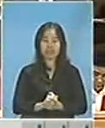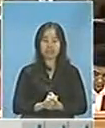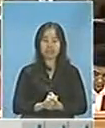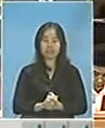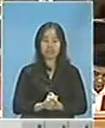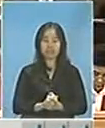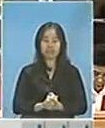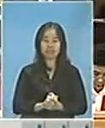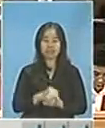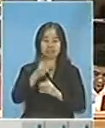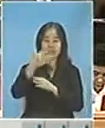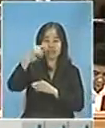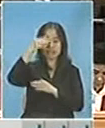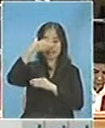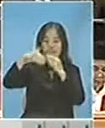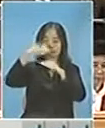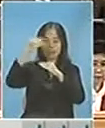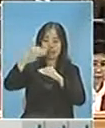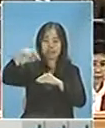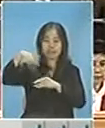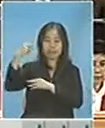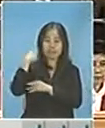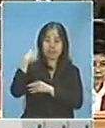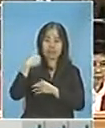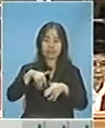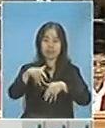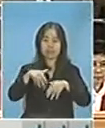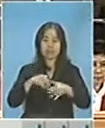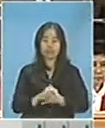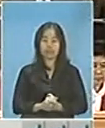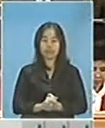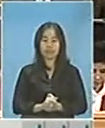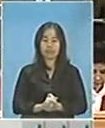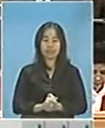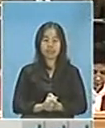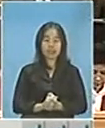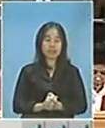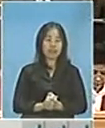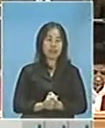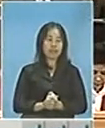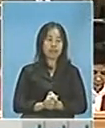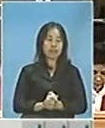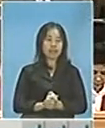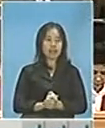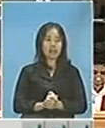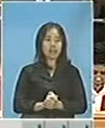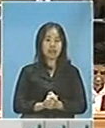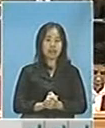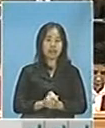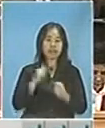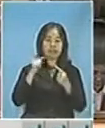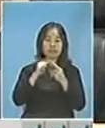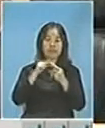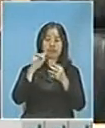พรรคชาติพัฒนาพรรคพลังชนหนึ่งท่านครับ ครับท่านประธานสภาที่เคารพกับผมนายประสาทตันประเสริฐสมาชิกส